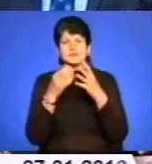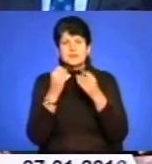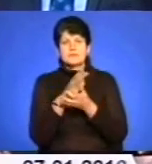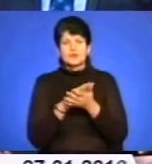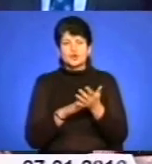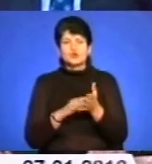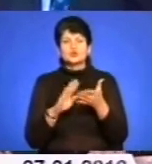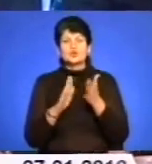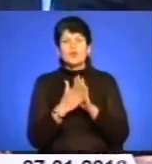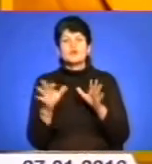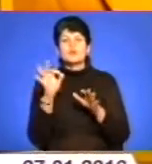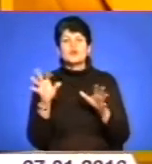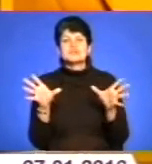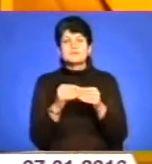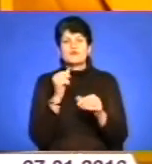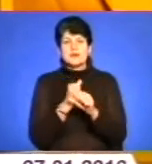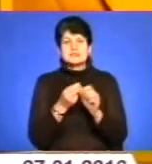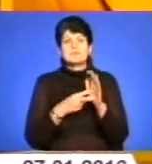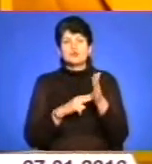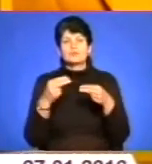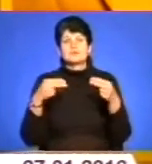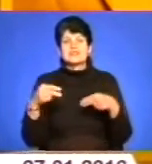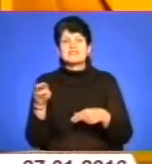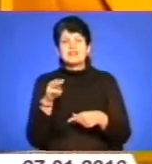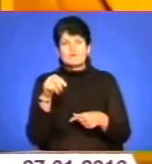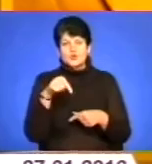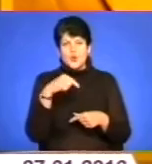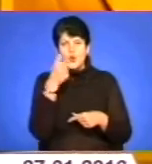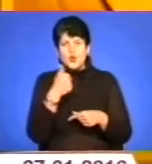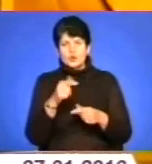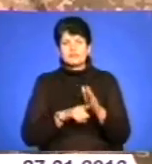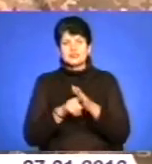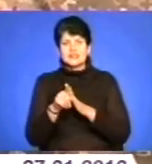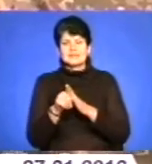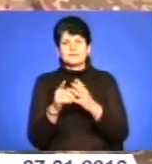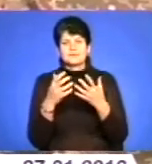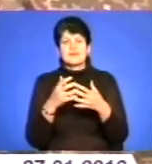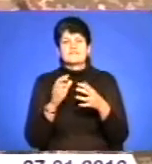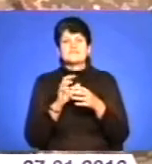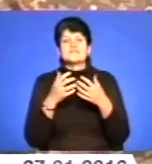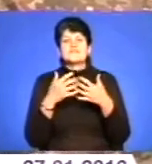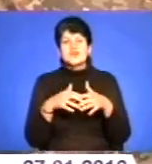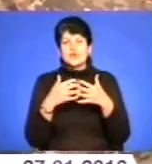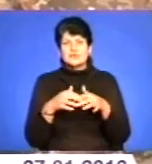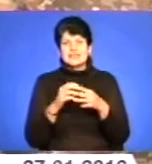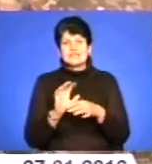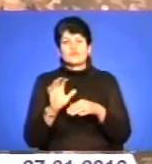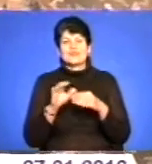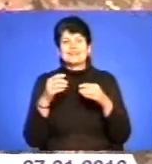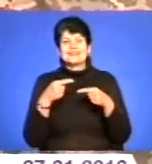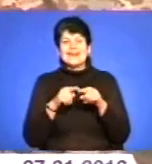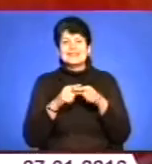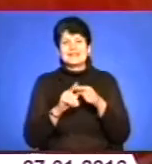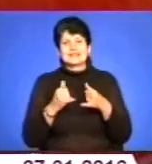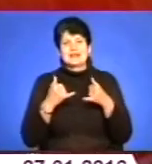Договір про співпрацю планують підписати вже у травні цього року та запустити серійне виробництво світлотехніки для аеродромів.